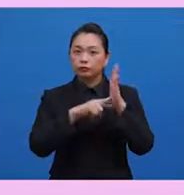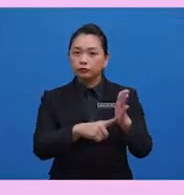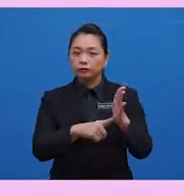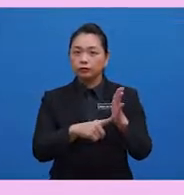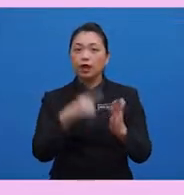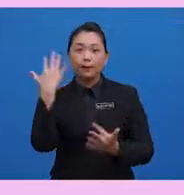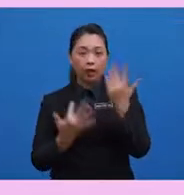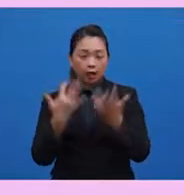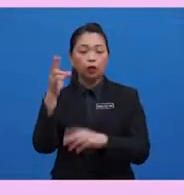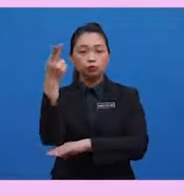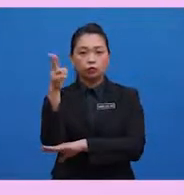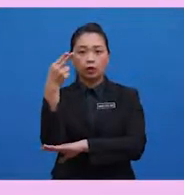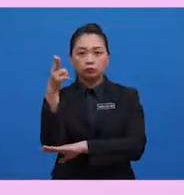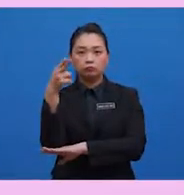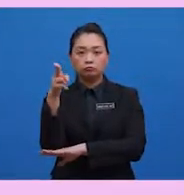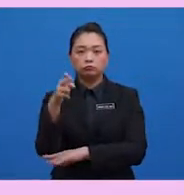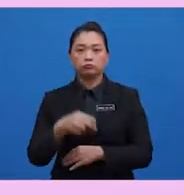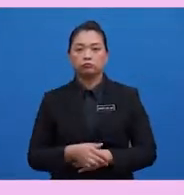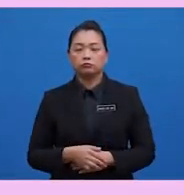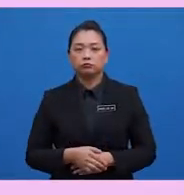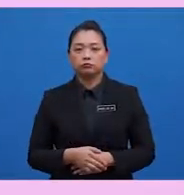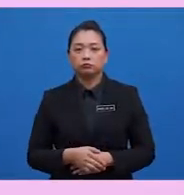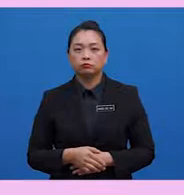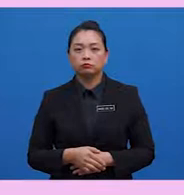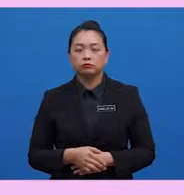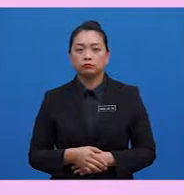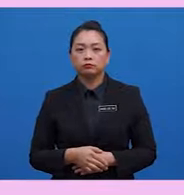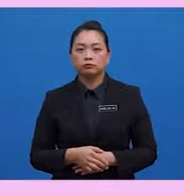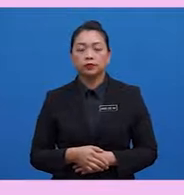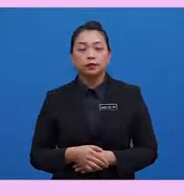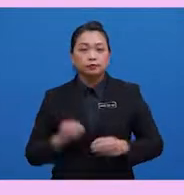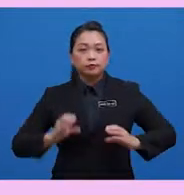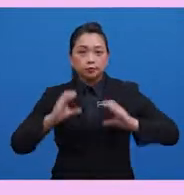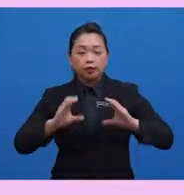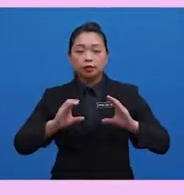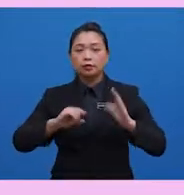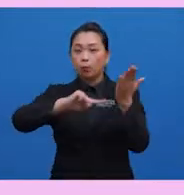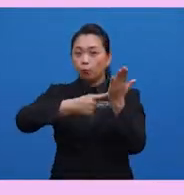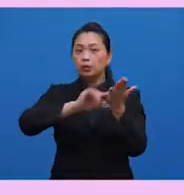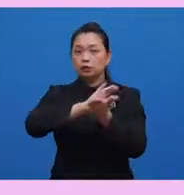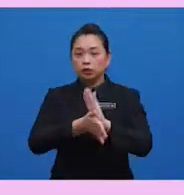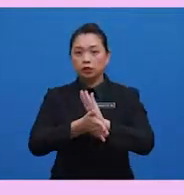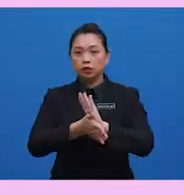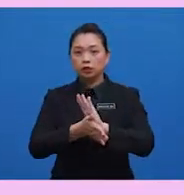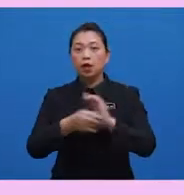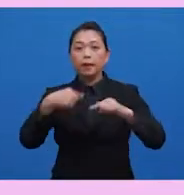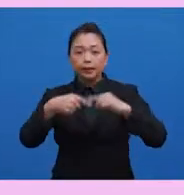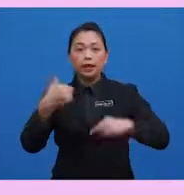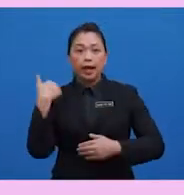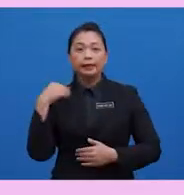fenomena kebakaran hutan. Kejadian kebakaran hutan secara semula jadi berlaku akibat fenomena El